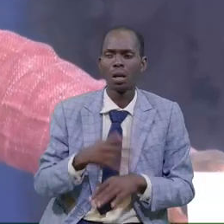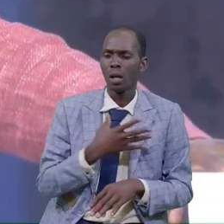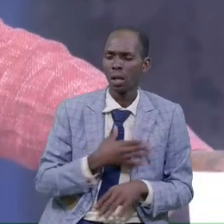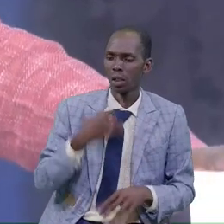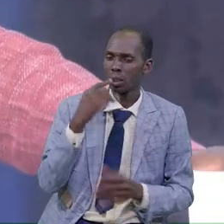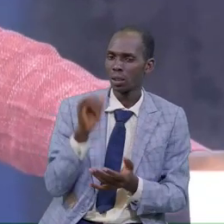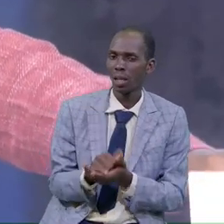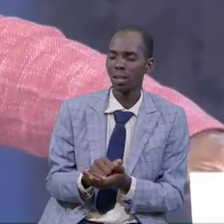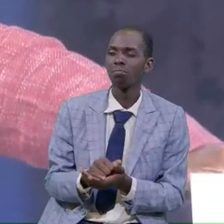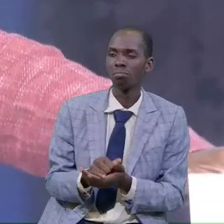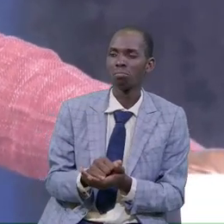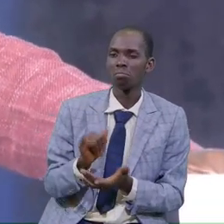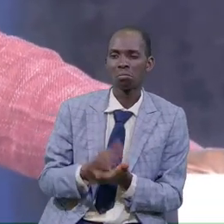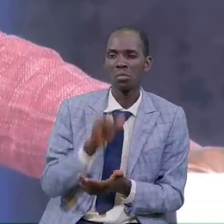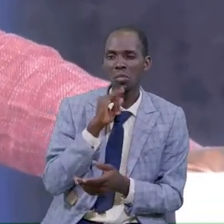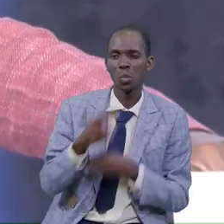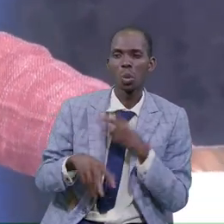C'est le monde intérieur.